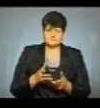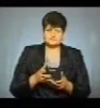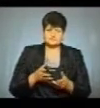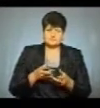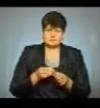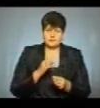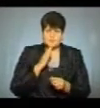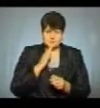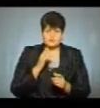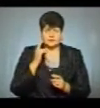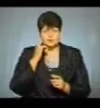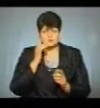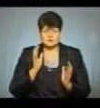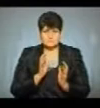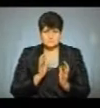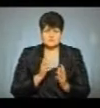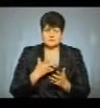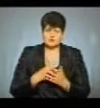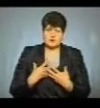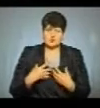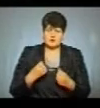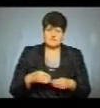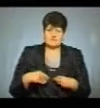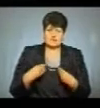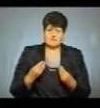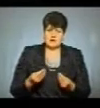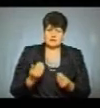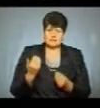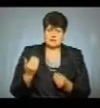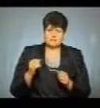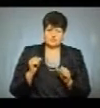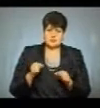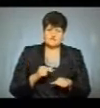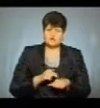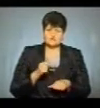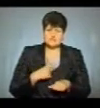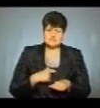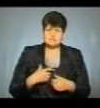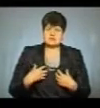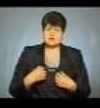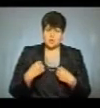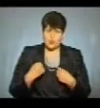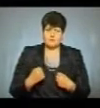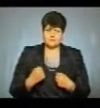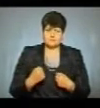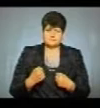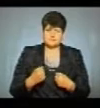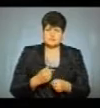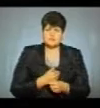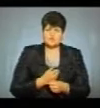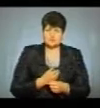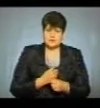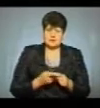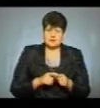про своє здоров'я, для того, щоб давати їм можливість відчувати себе здоровими, ми ініціювали